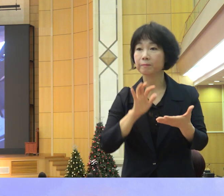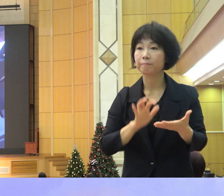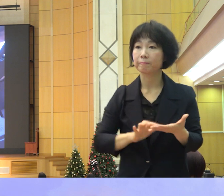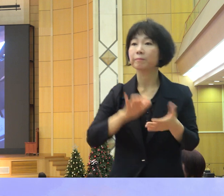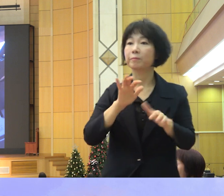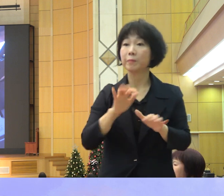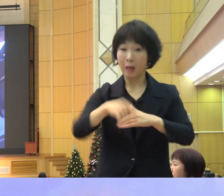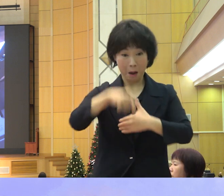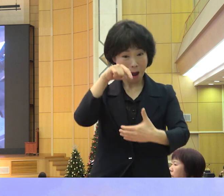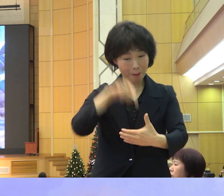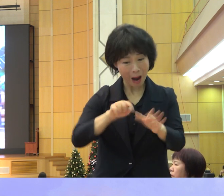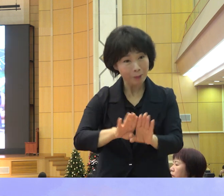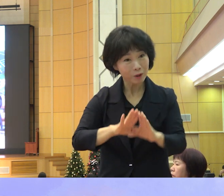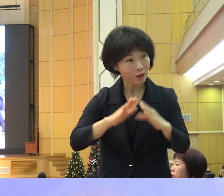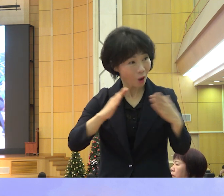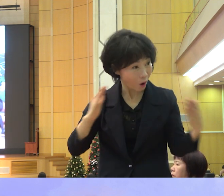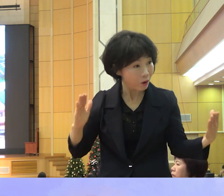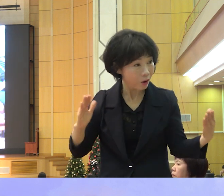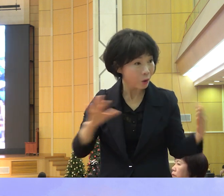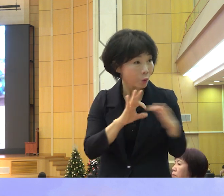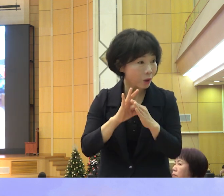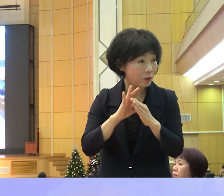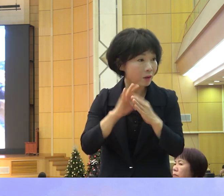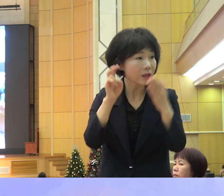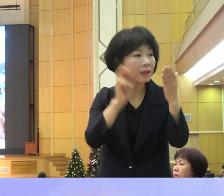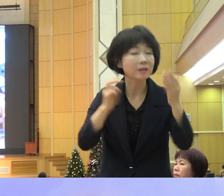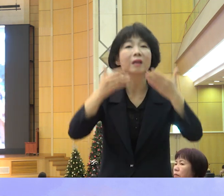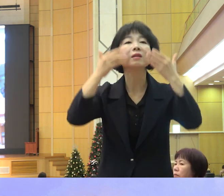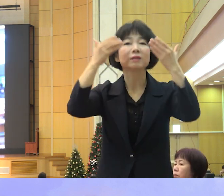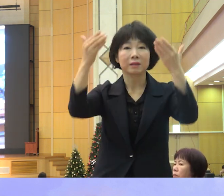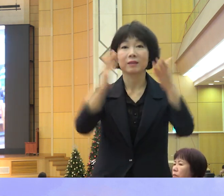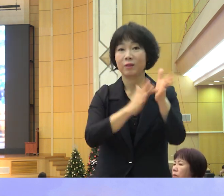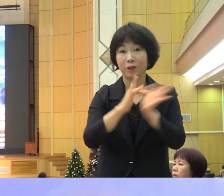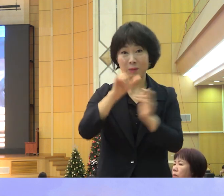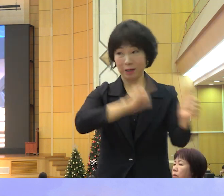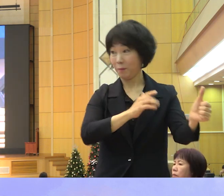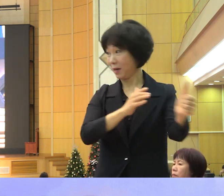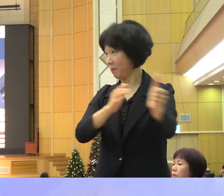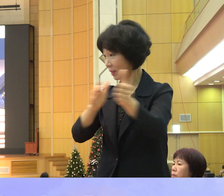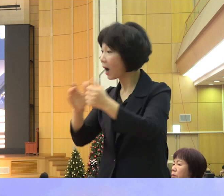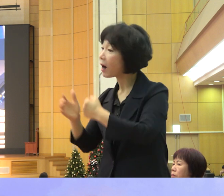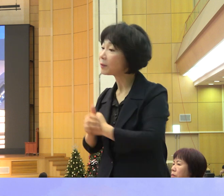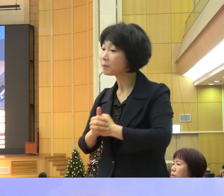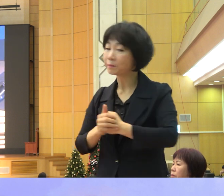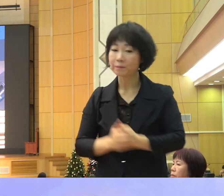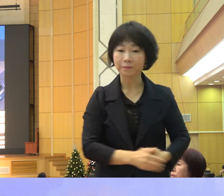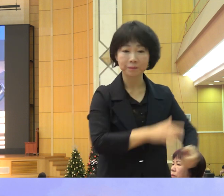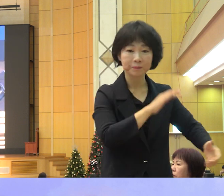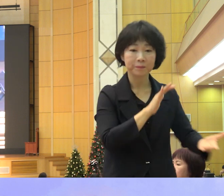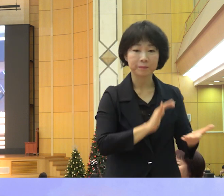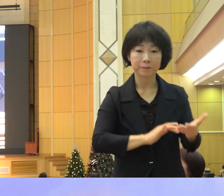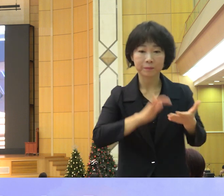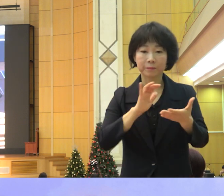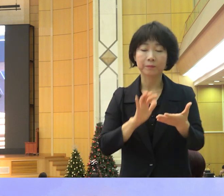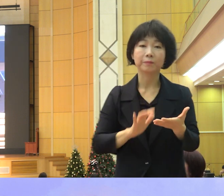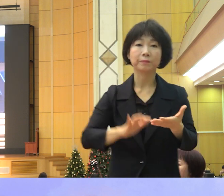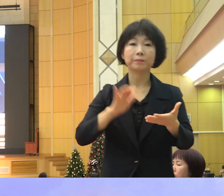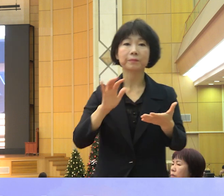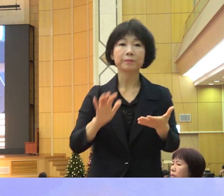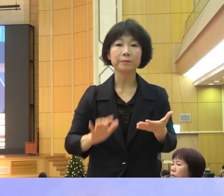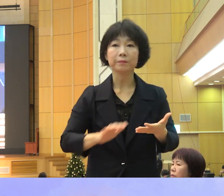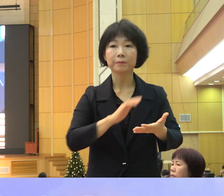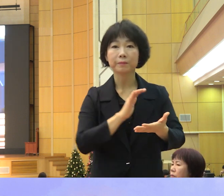이 시간 왕 되신 주님을 더욱더 높이고 더욱더 주님을 구주라 인정하며 찬양하시기를 예수님의 이름으로